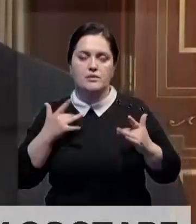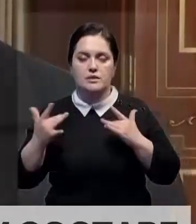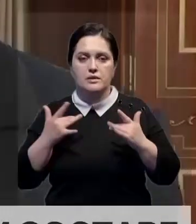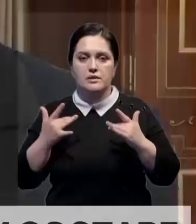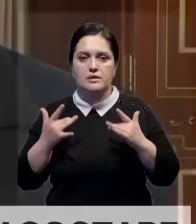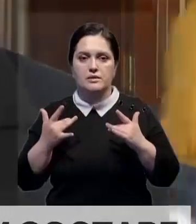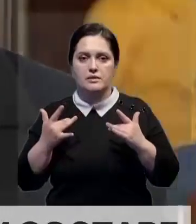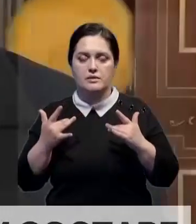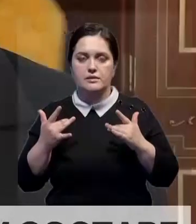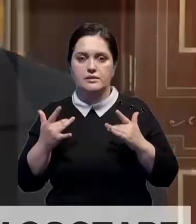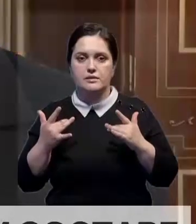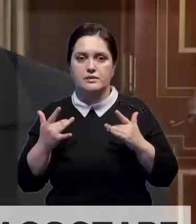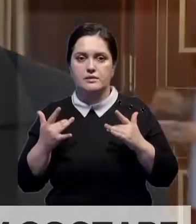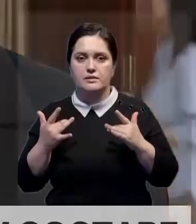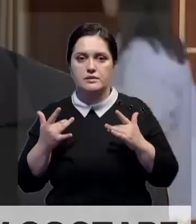хореографов-балетмейстеров.